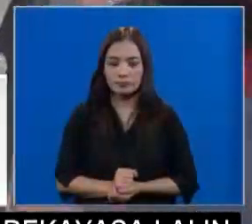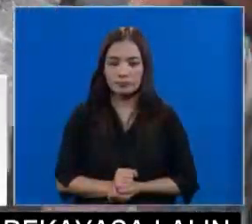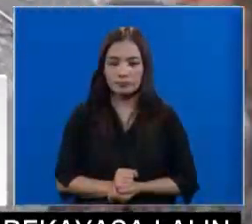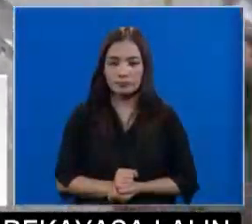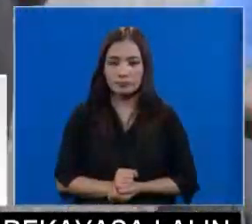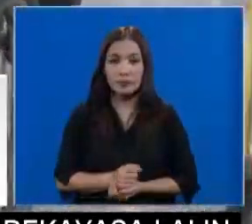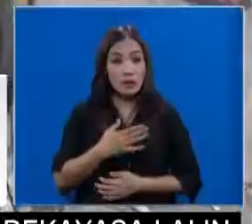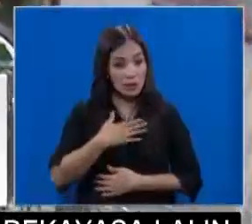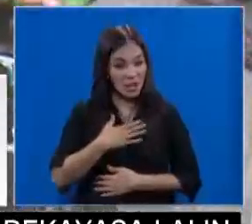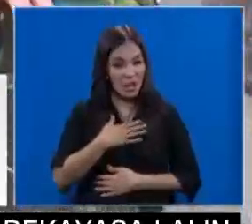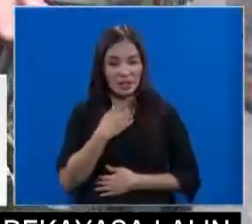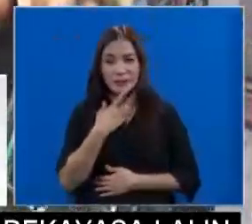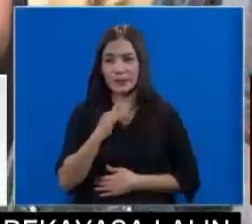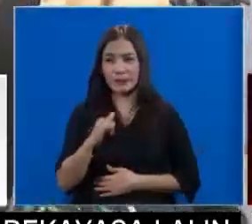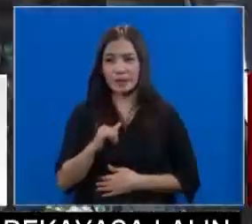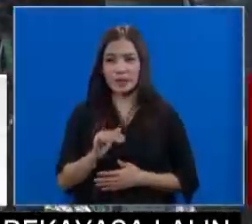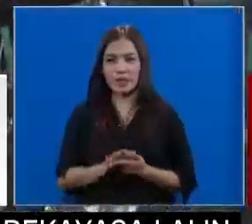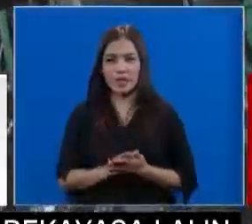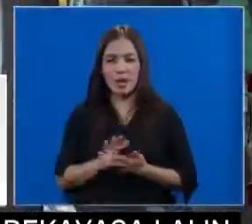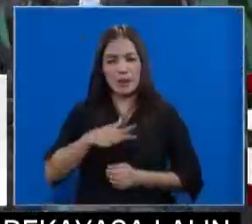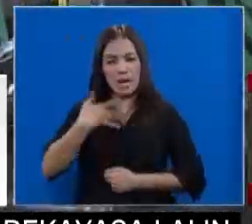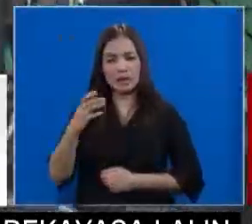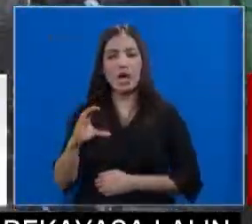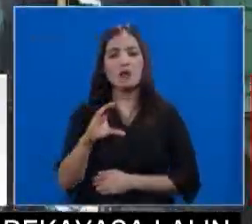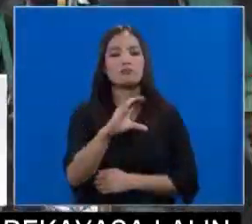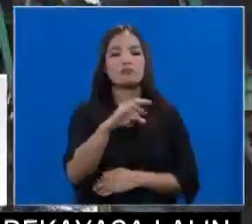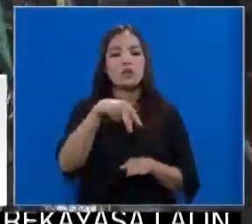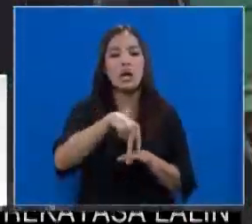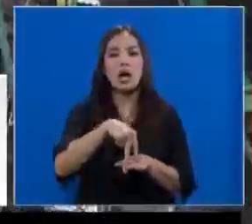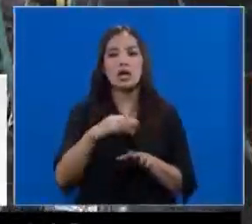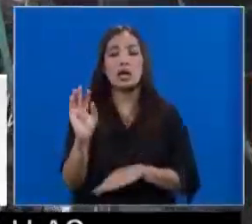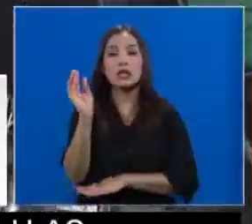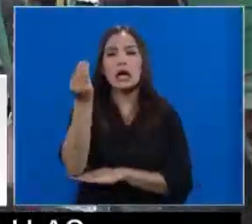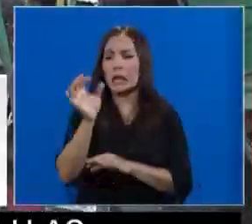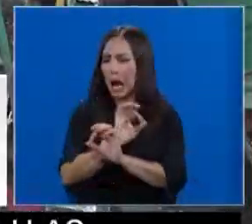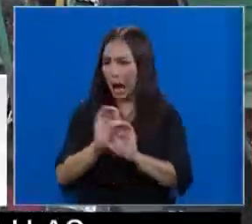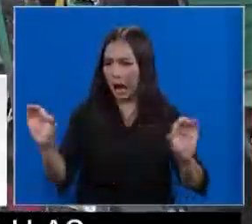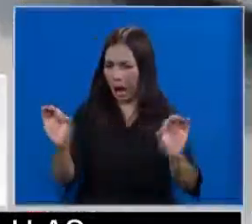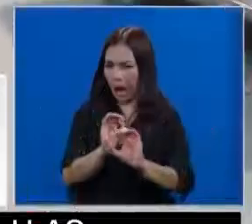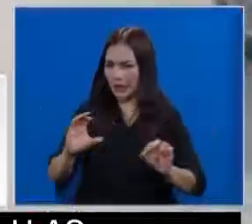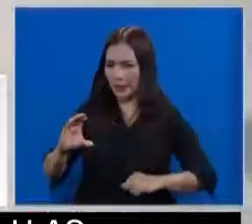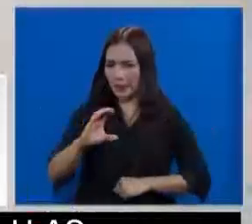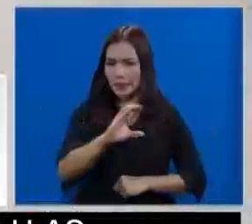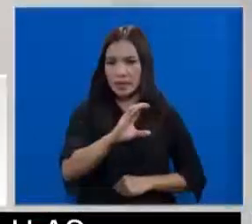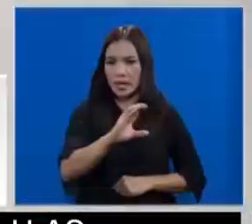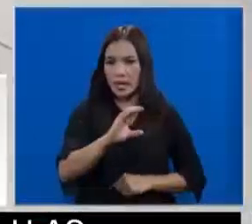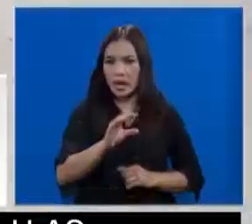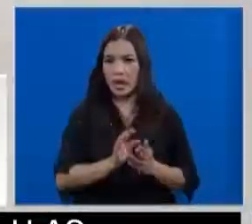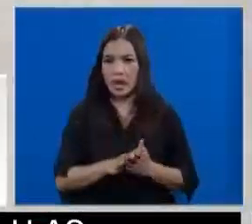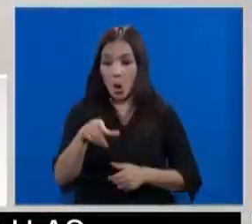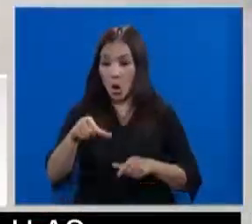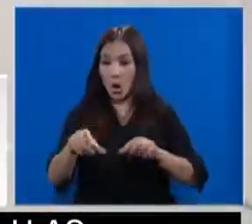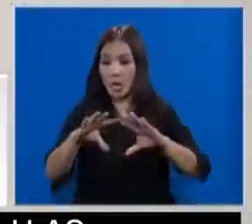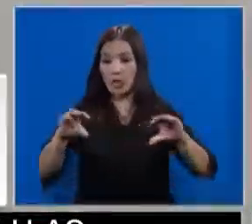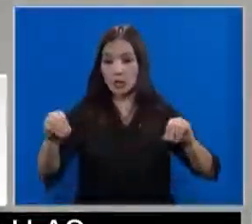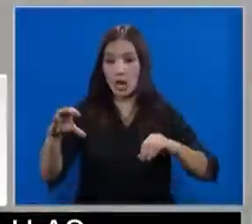Saya pun menjadi penasaran, ingin merasakan naik beca, karena di Jakarta sudah tidak ada beca lagi. Tukang beca yang membawa saya